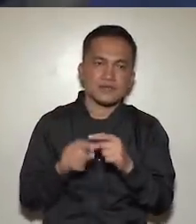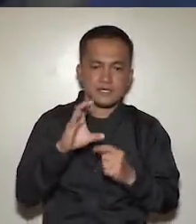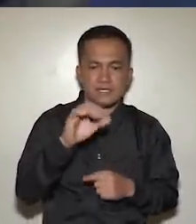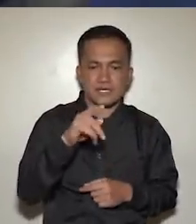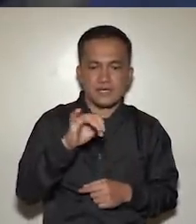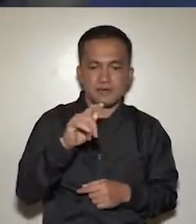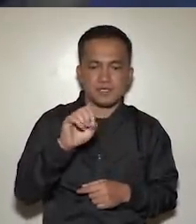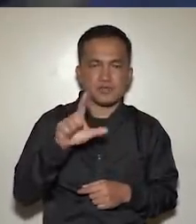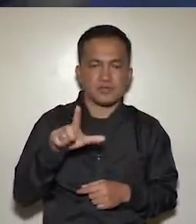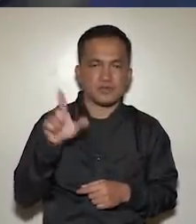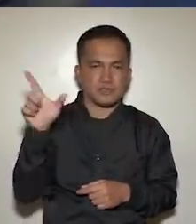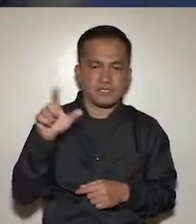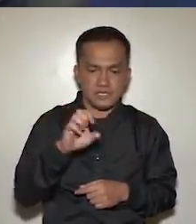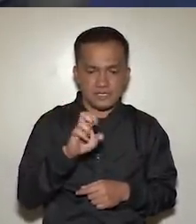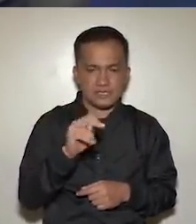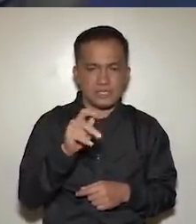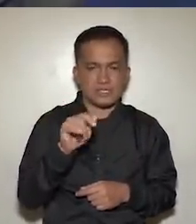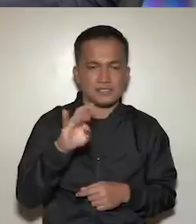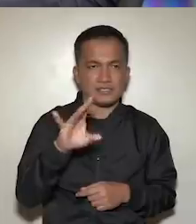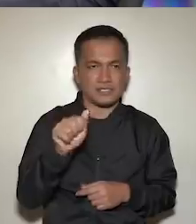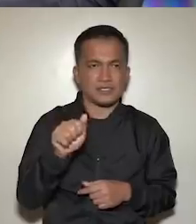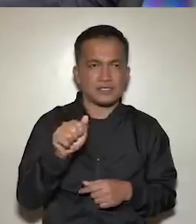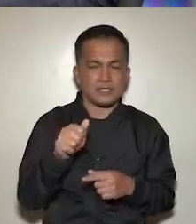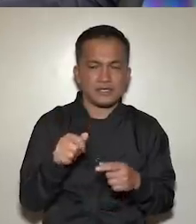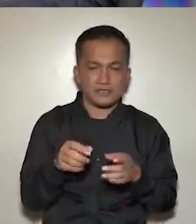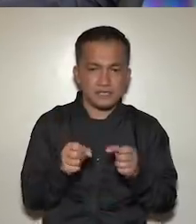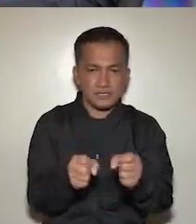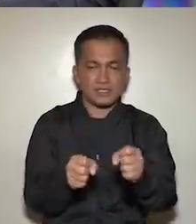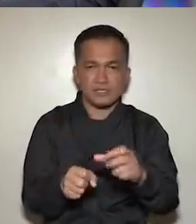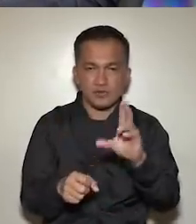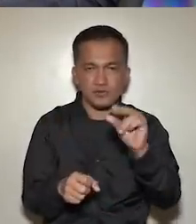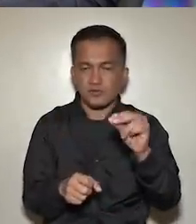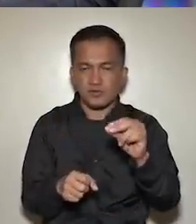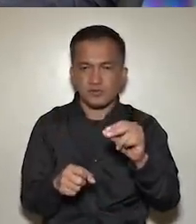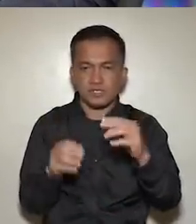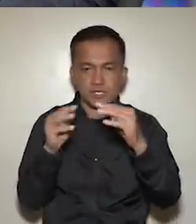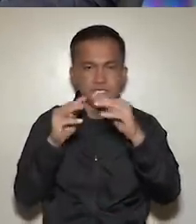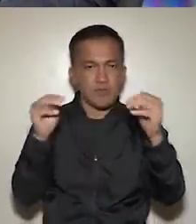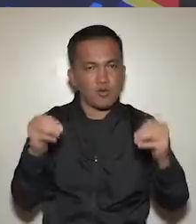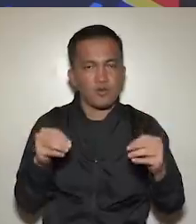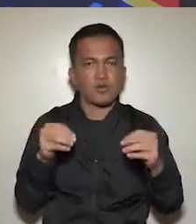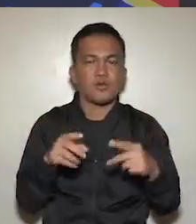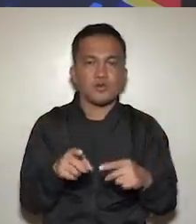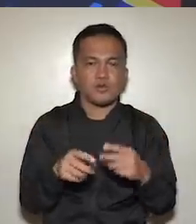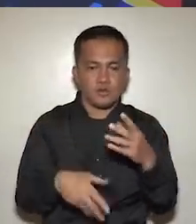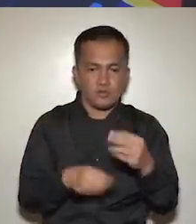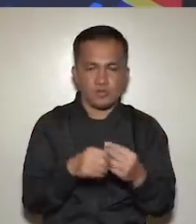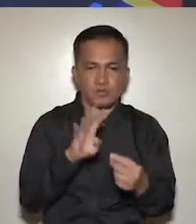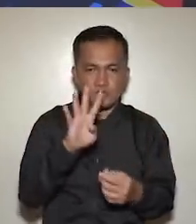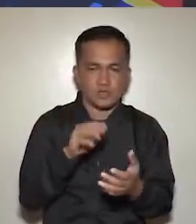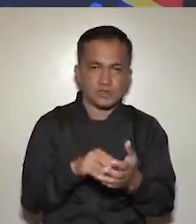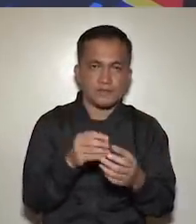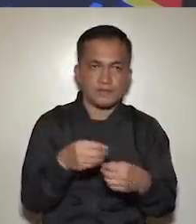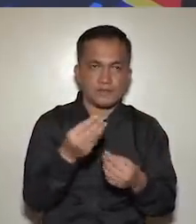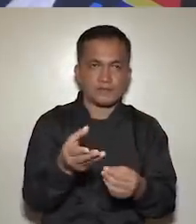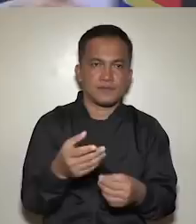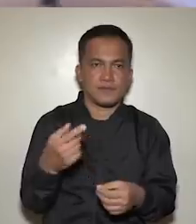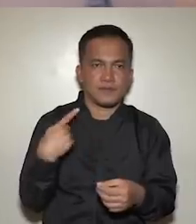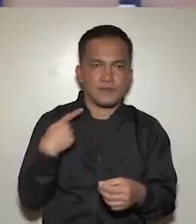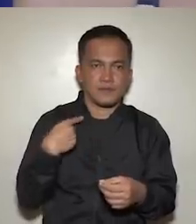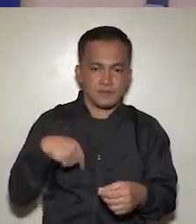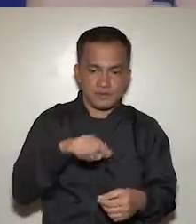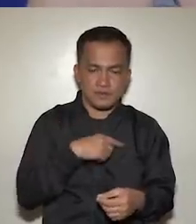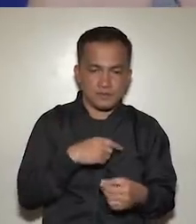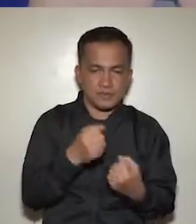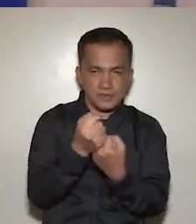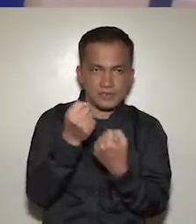may Capital Commons po sa estansya. Sa kalsada? Hindi po sa ano, loob ng mall. So, sir, bukod sa 4,000 na ibibigay sa iyo,